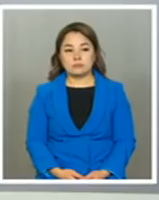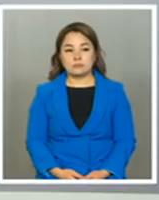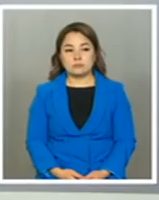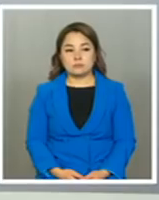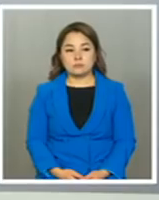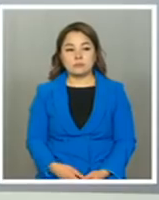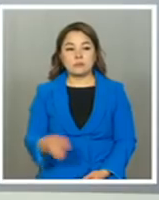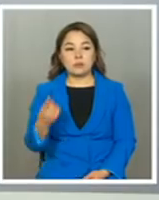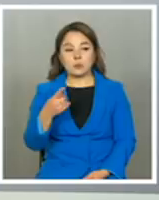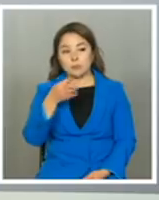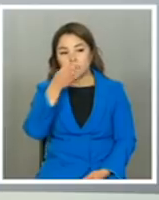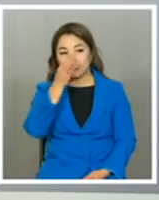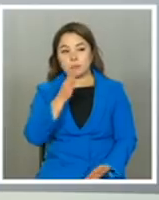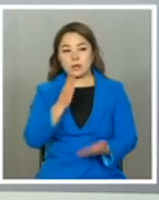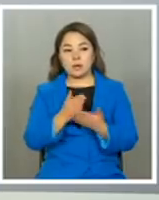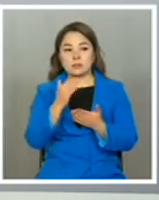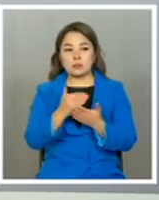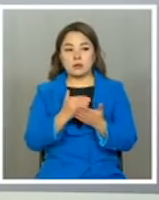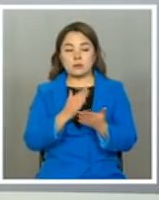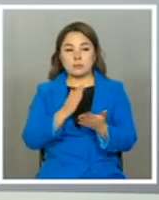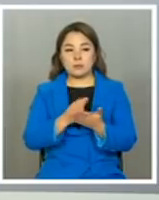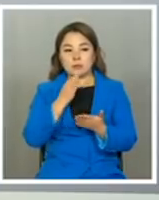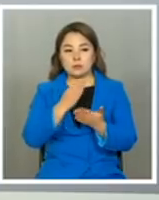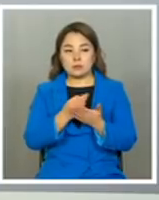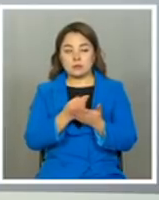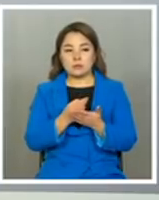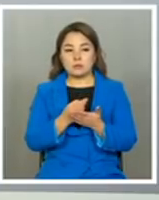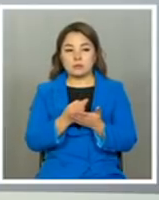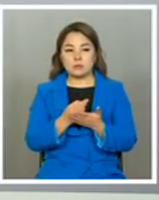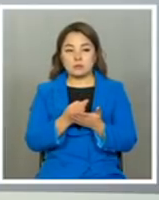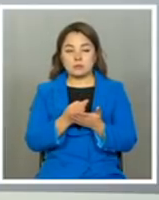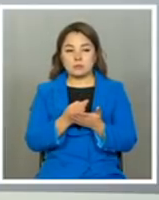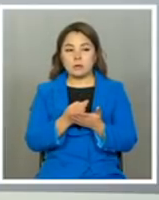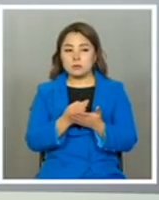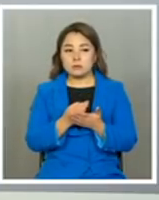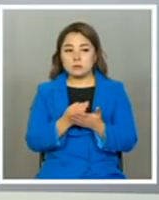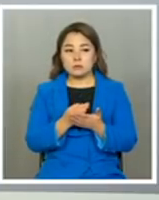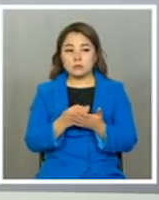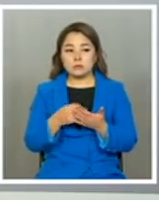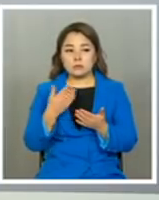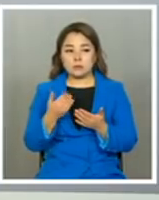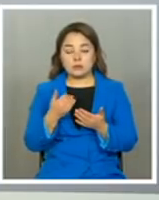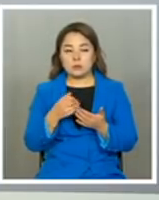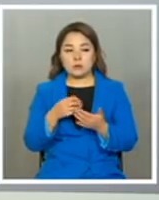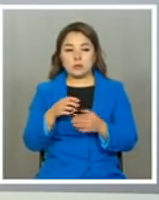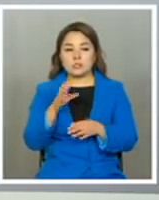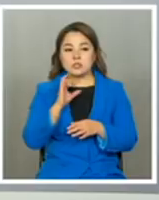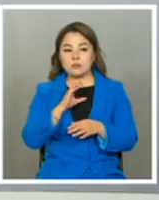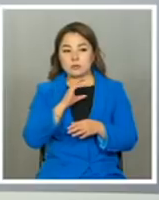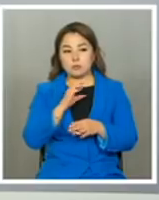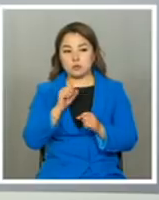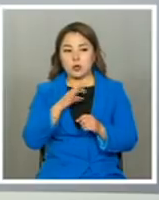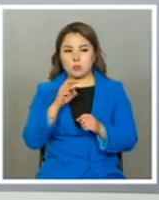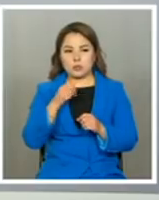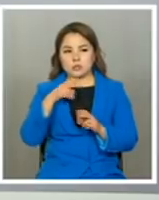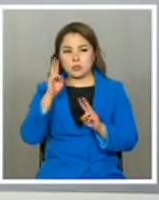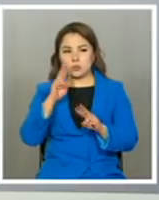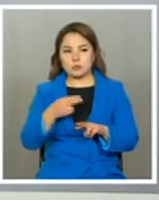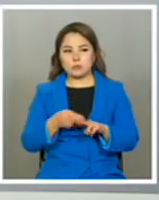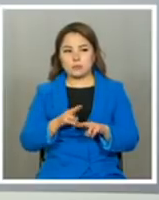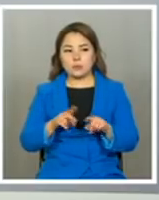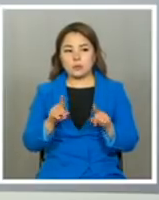Бірінші тәжірибе – статикалық жұмыс кезіндегі қажу. Сыналушы алдымен динамометрді алып, білезік күшін